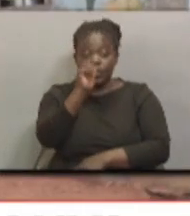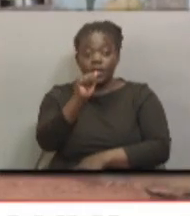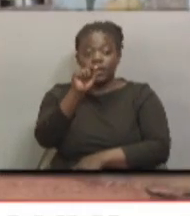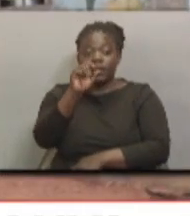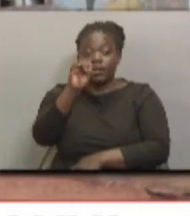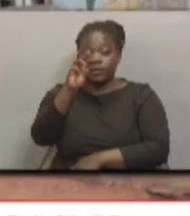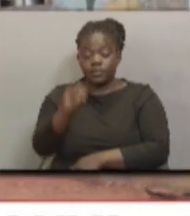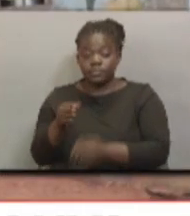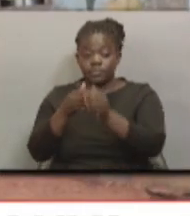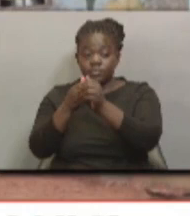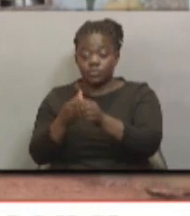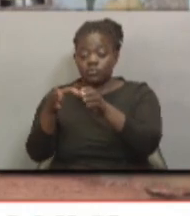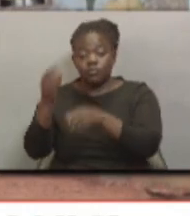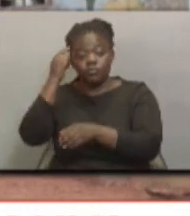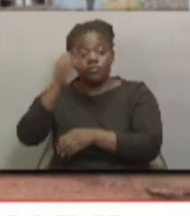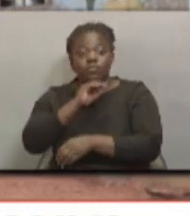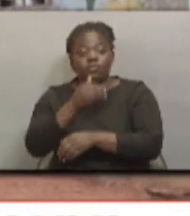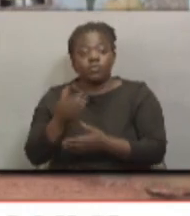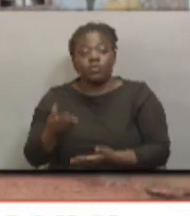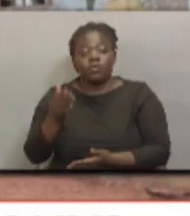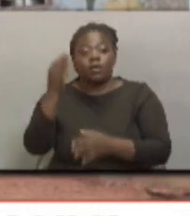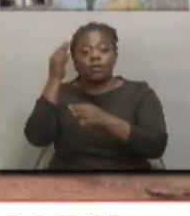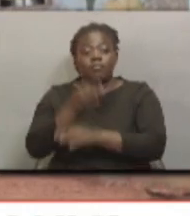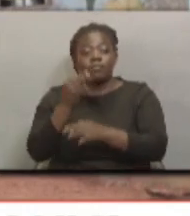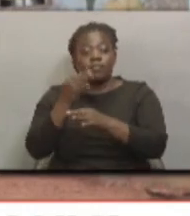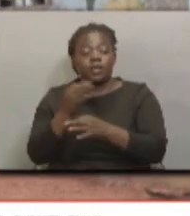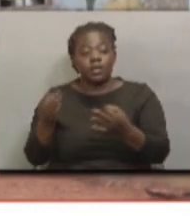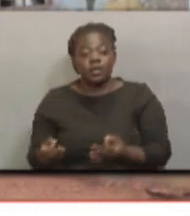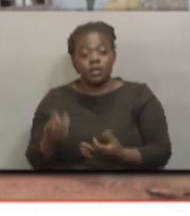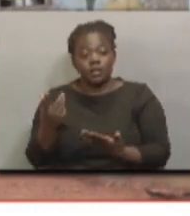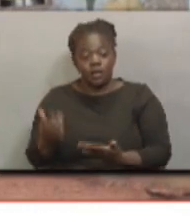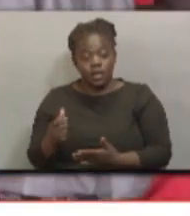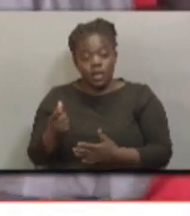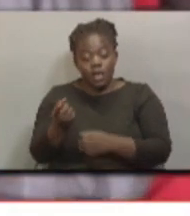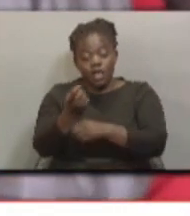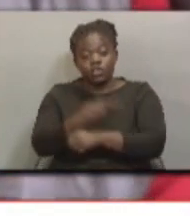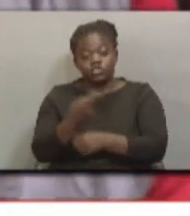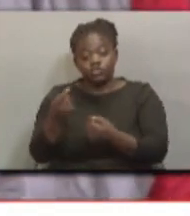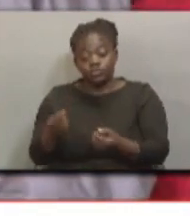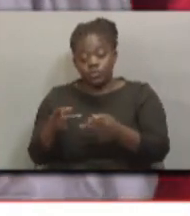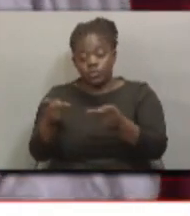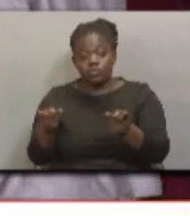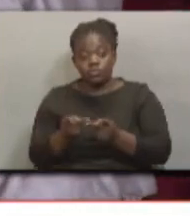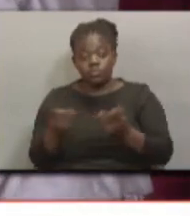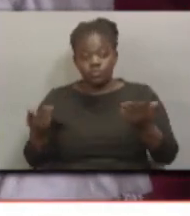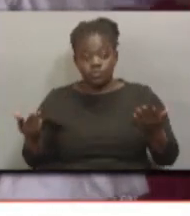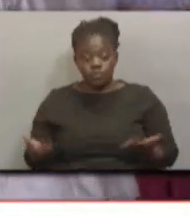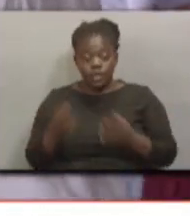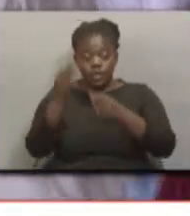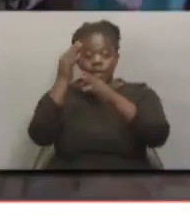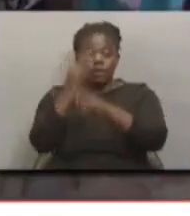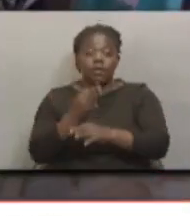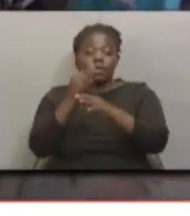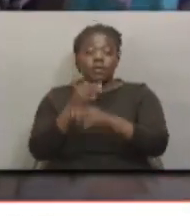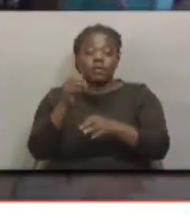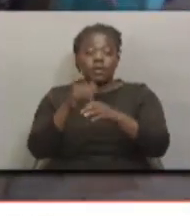ku bakulembeze mu kibiina ky'abakyala ekiyitibwa Banda B1 Acholi Quarters Entrepreneurship Emyoga, ekisangibwa mu lukogo Banda mu